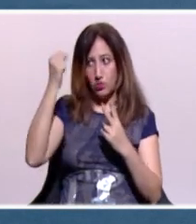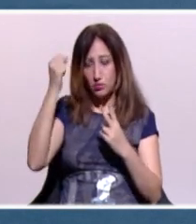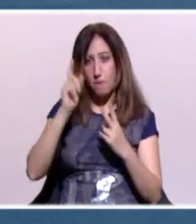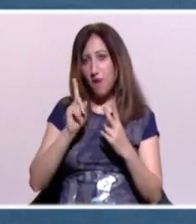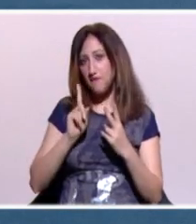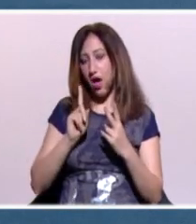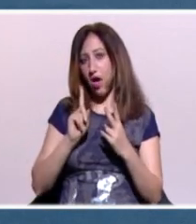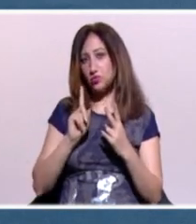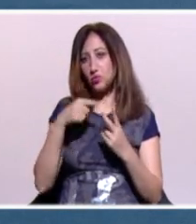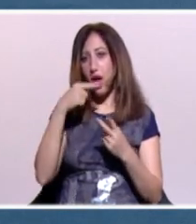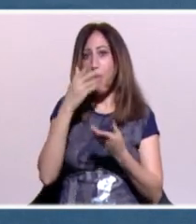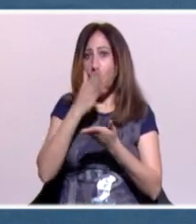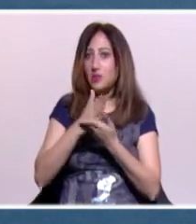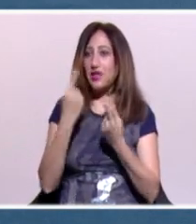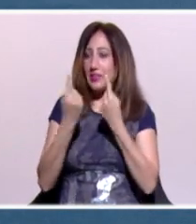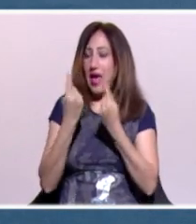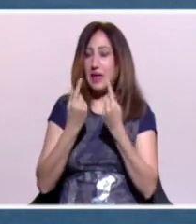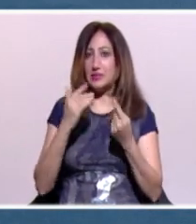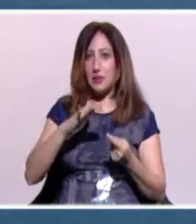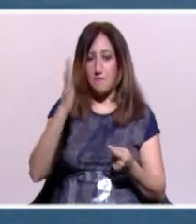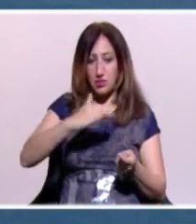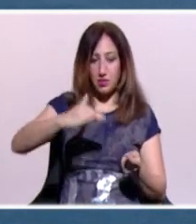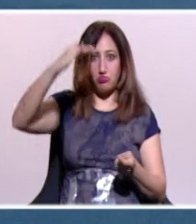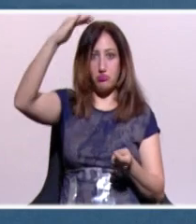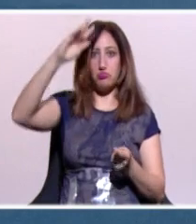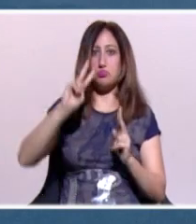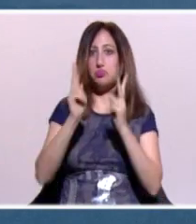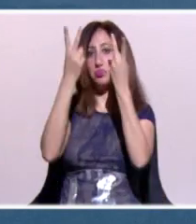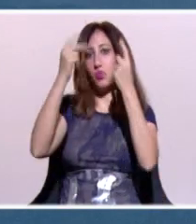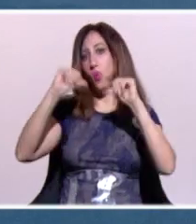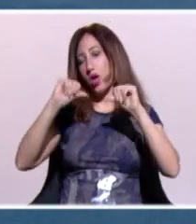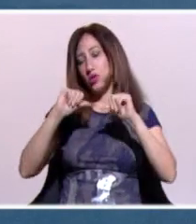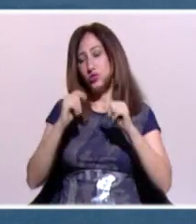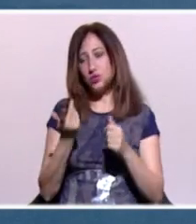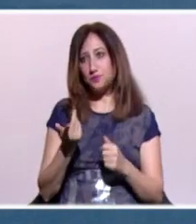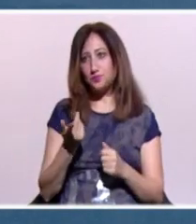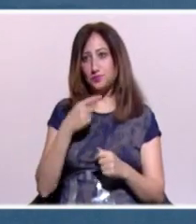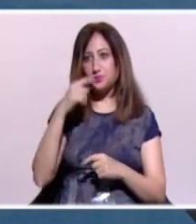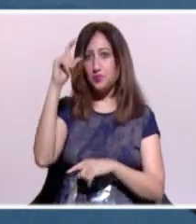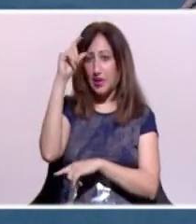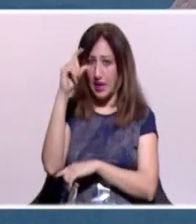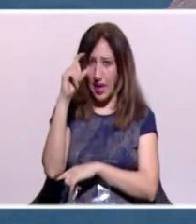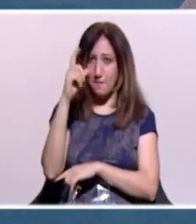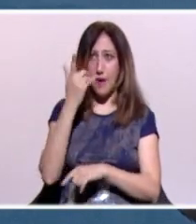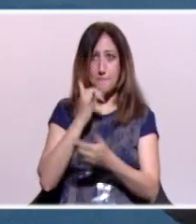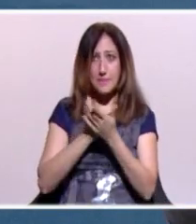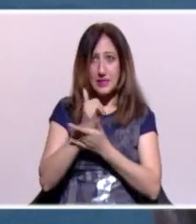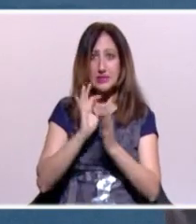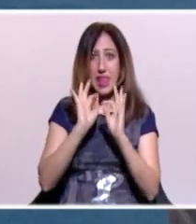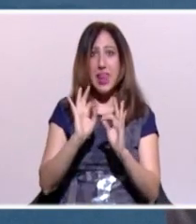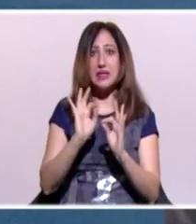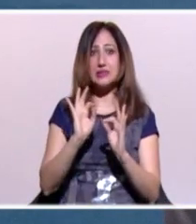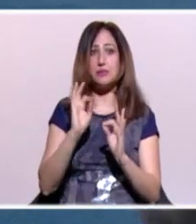وجرس مهم جدا، إن المدرسة أو زاوية أو جامع ممكن يقول أفكار لما